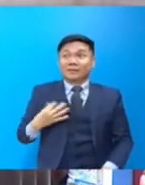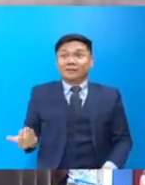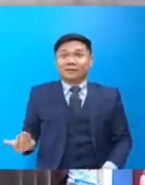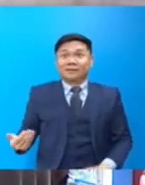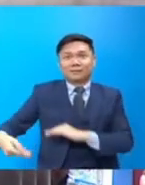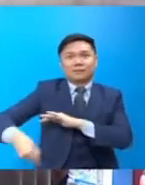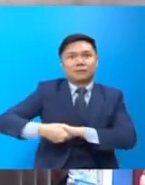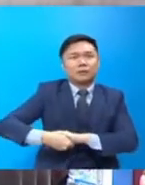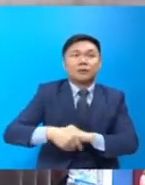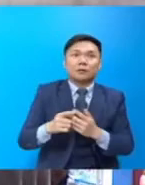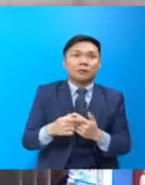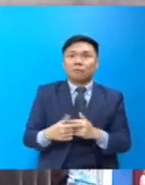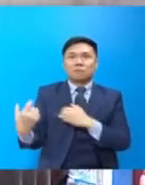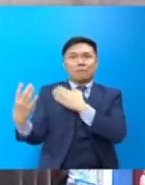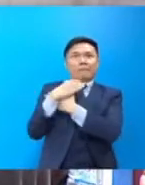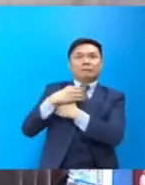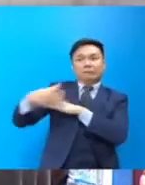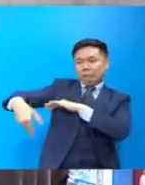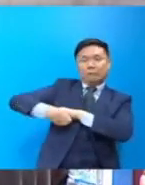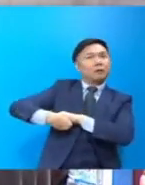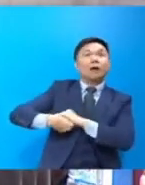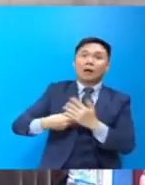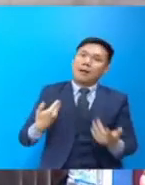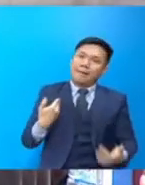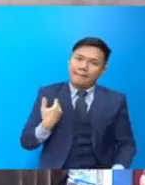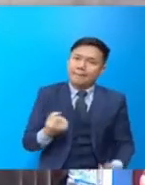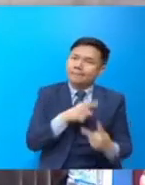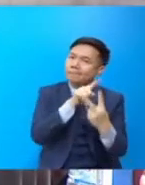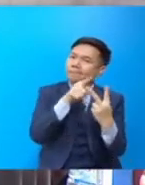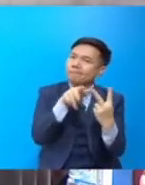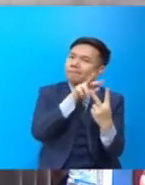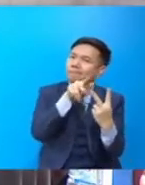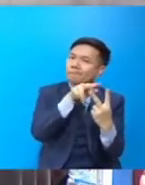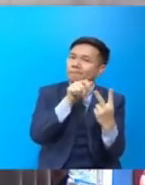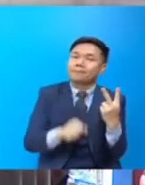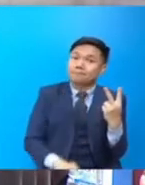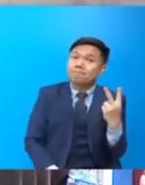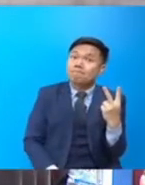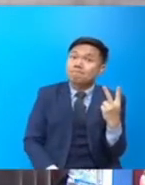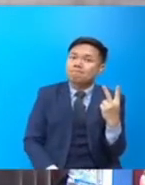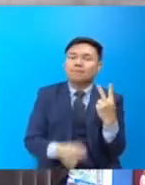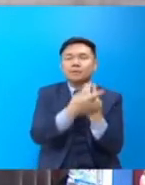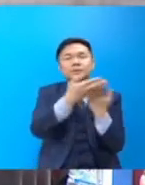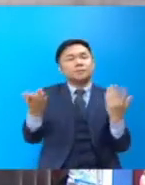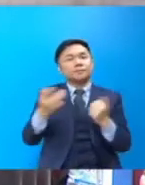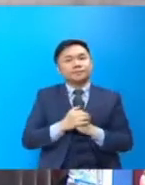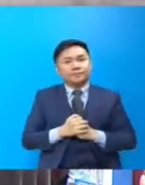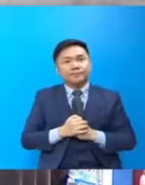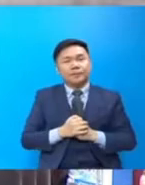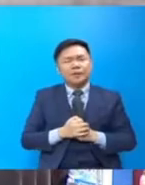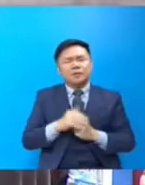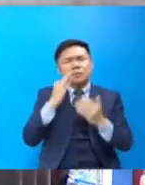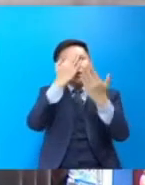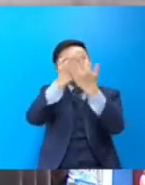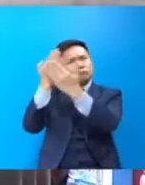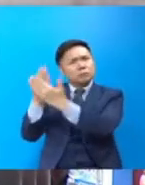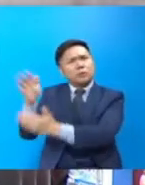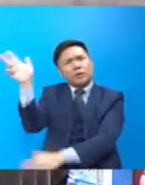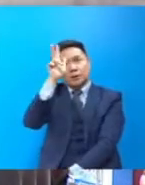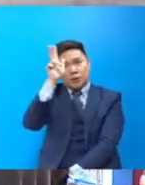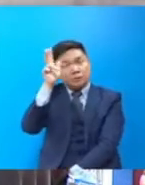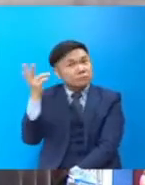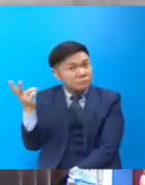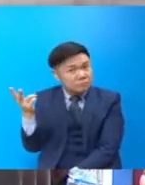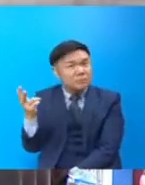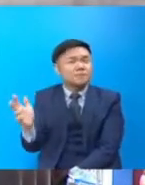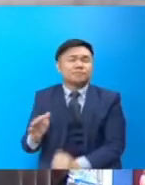sebaliknya ya oleh itu science ingin mencadangkan ya kepada pihak kerajaan